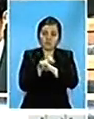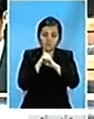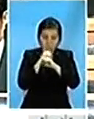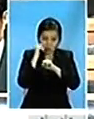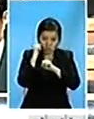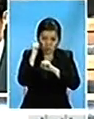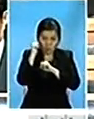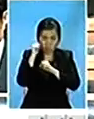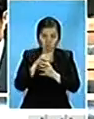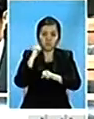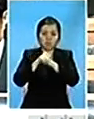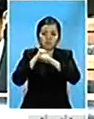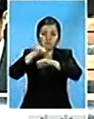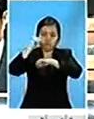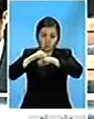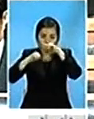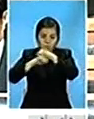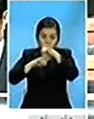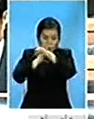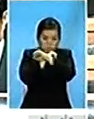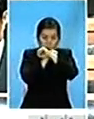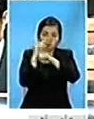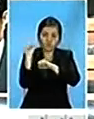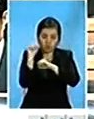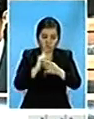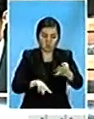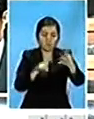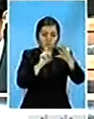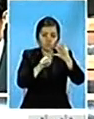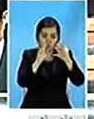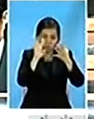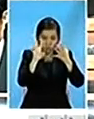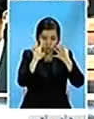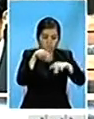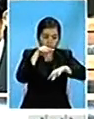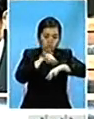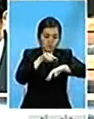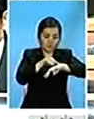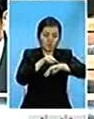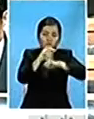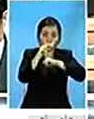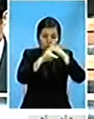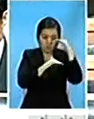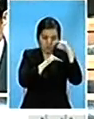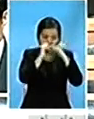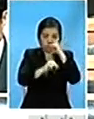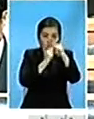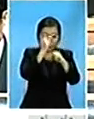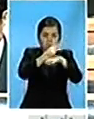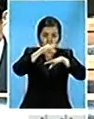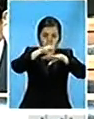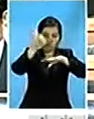รวมก่อสร้างได้หรือไม่และได้อย่างไรและข้อ4ภายในระยะเวลา3ปีที่เหลืออยู่ของรัฐบาลชุด